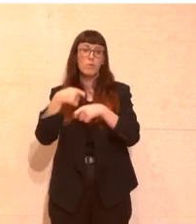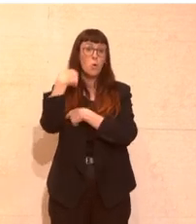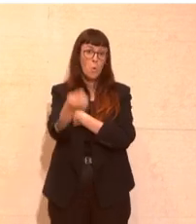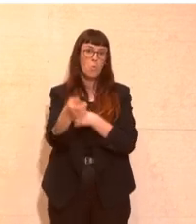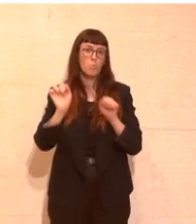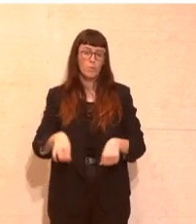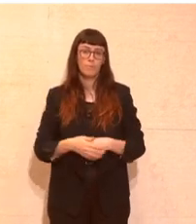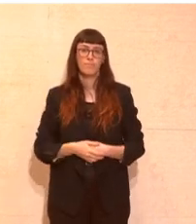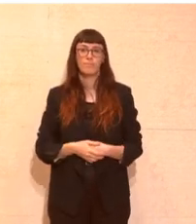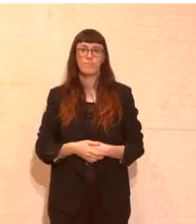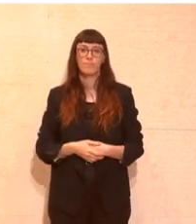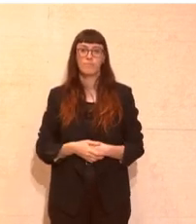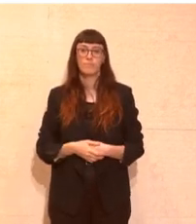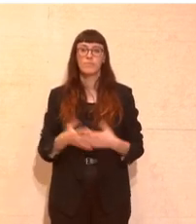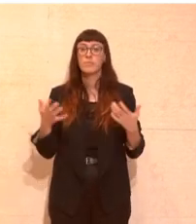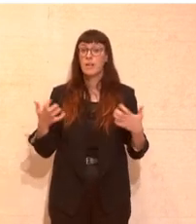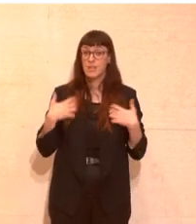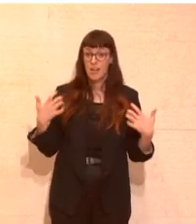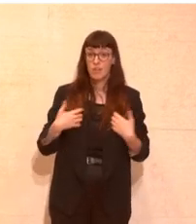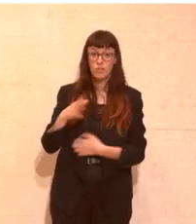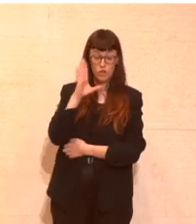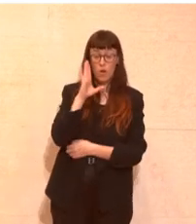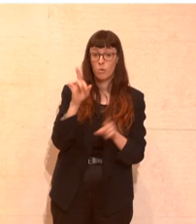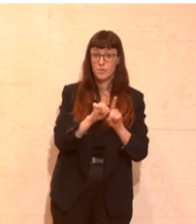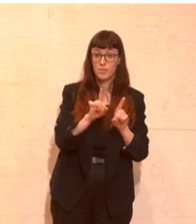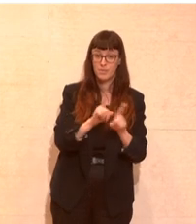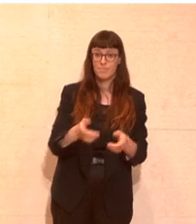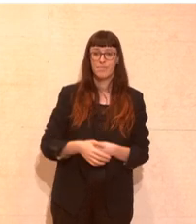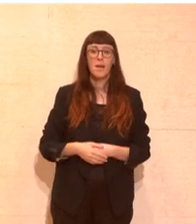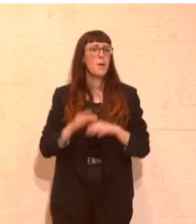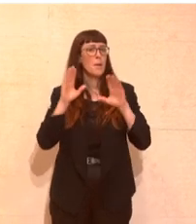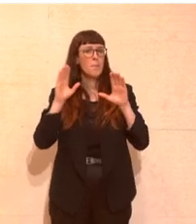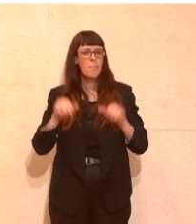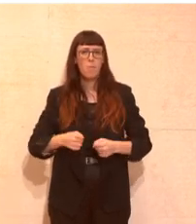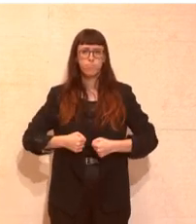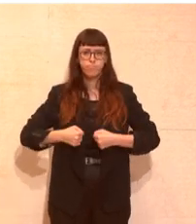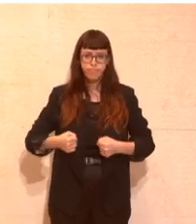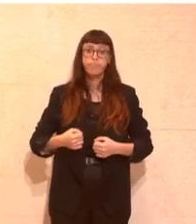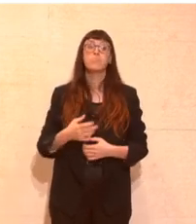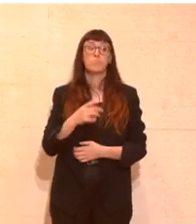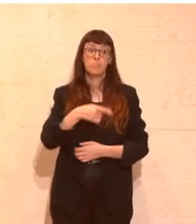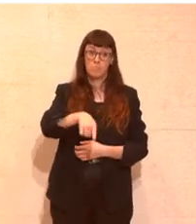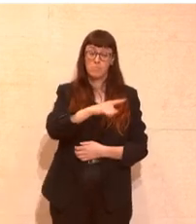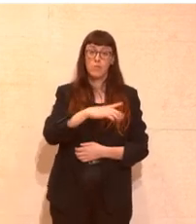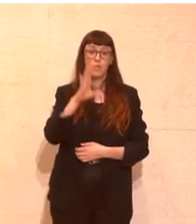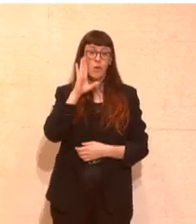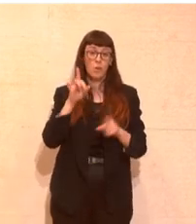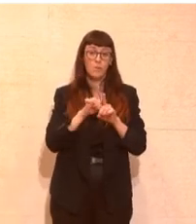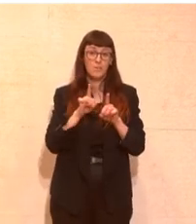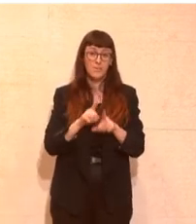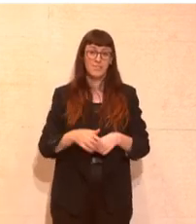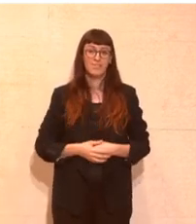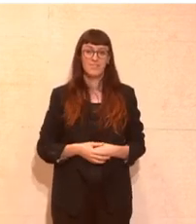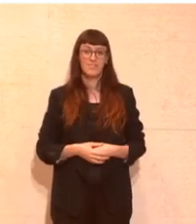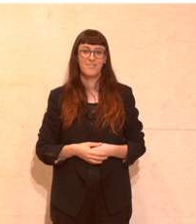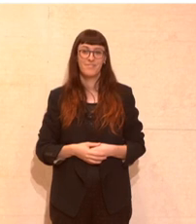Les singes dorment, et notamment les grands singes ont développé un sommeil profond à partir du moment où ils